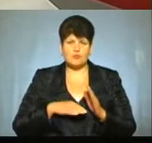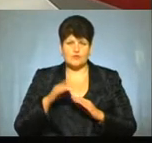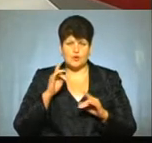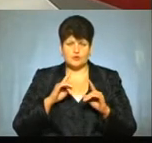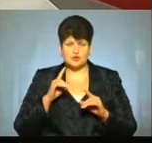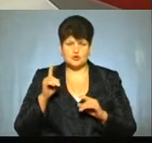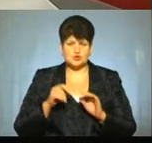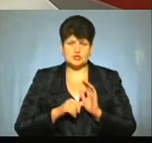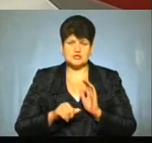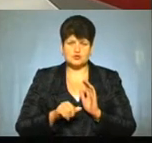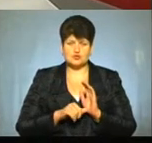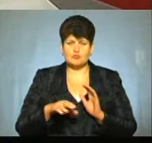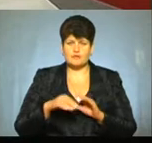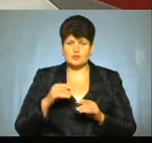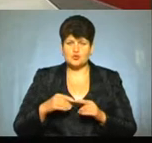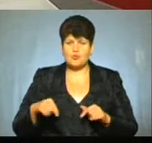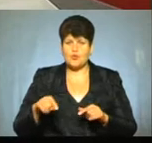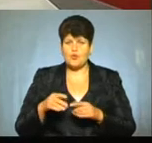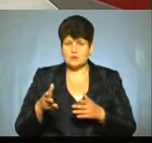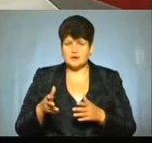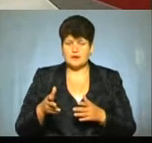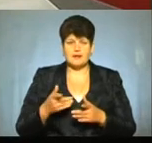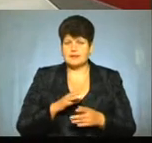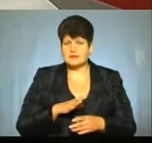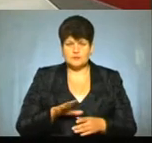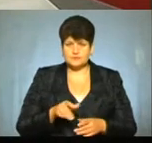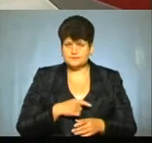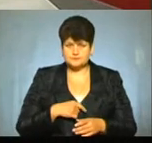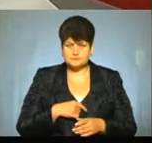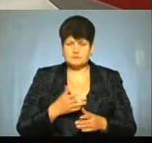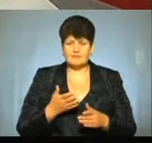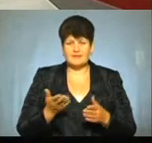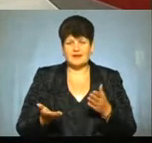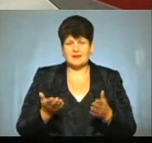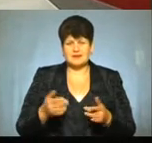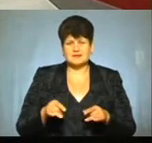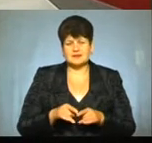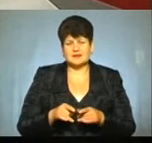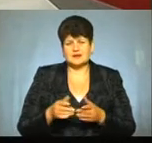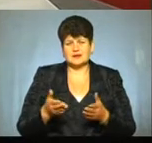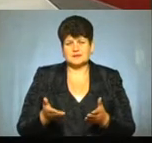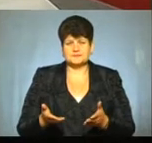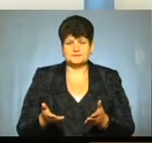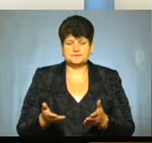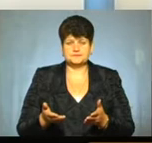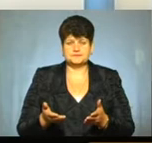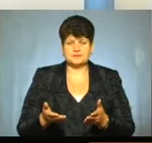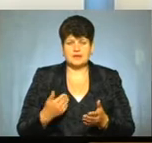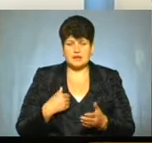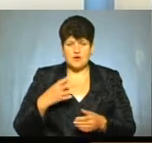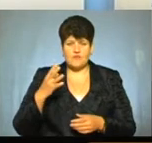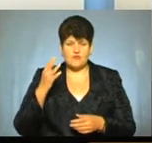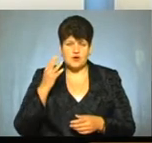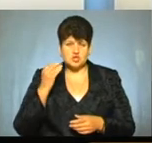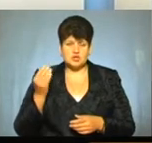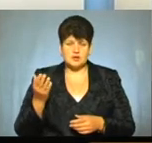до Верховної Ради по 166 виборчому округу, але не став депутатом. Тобто, в принципі, якась така, я